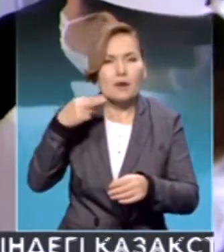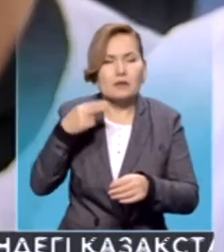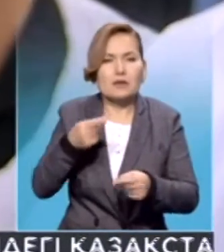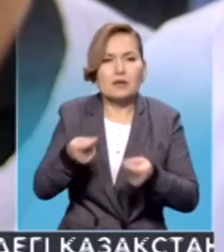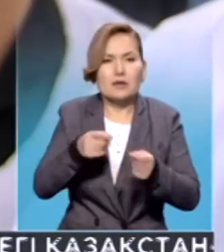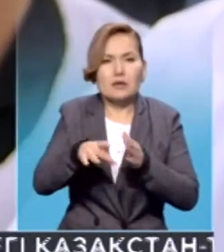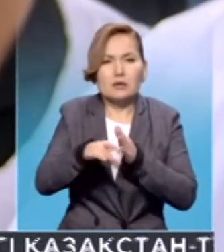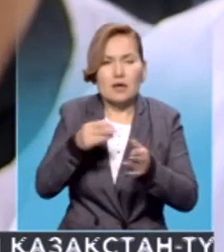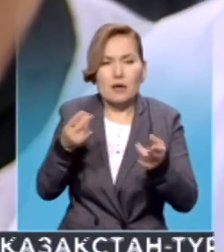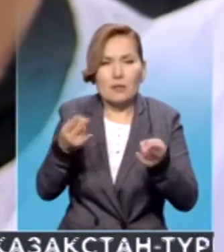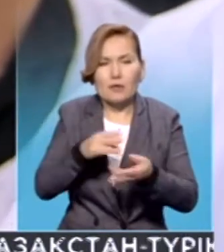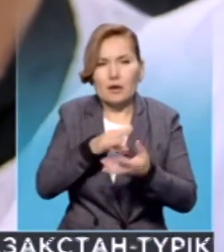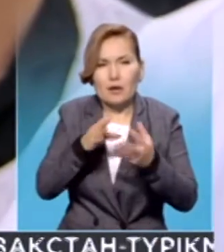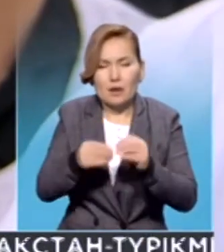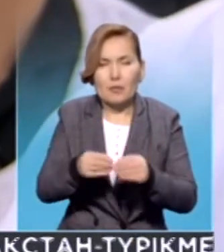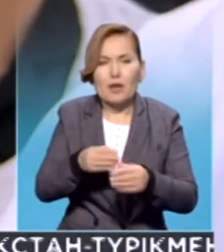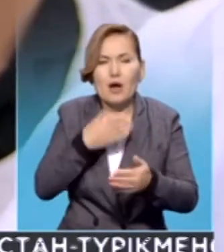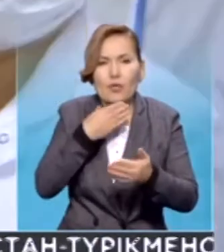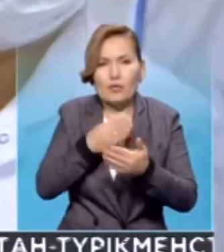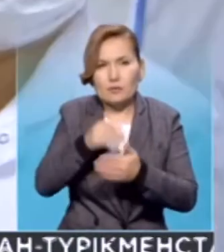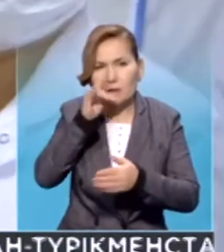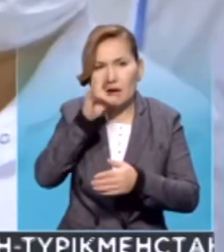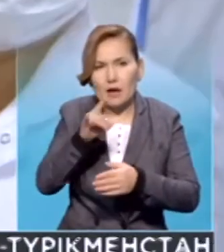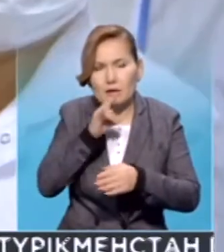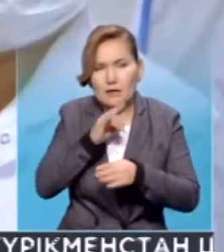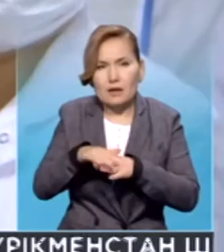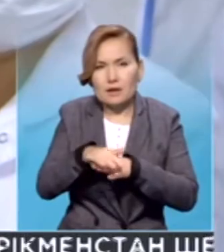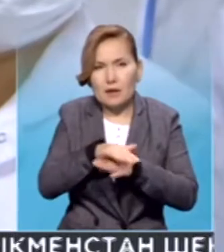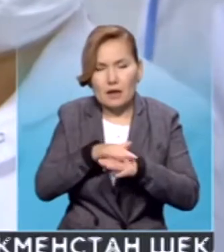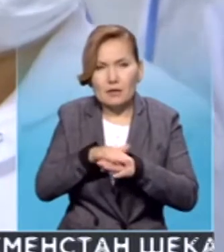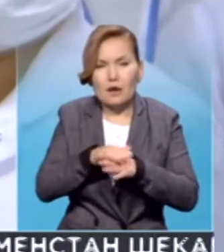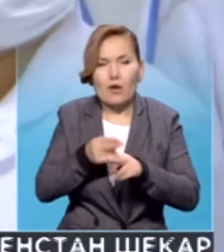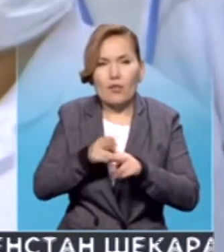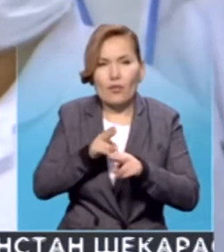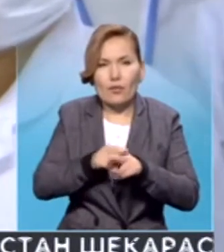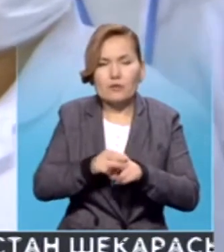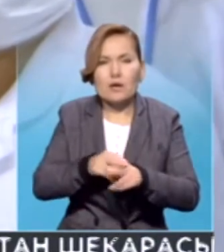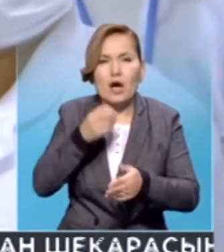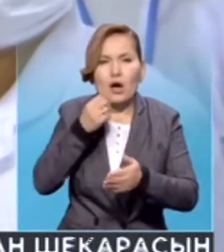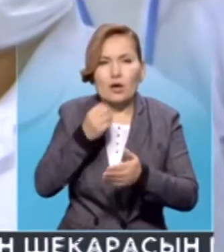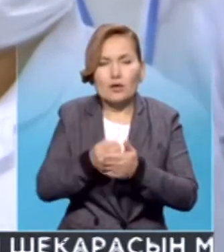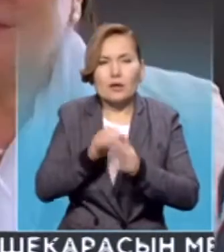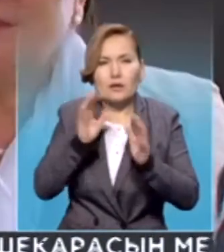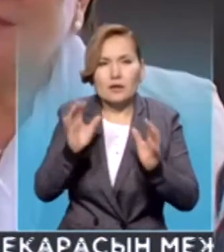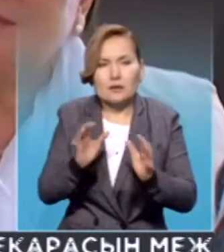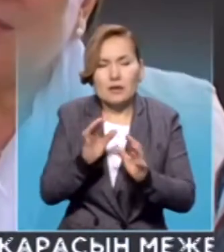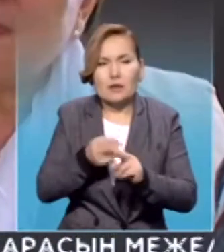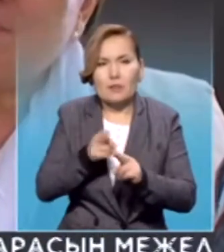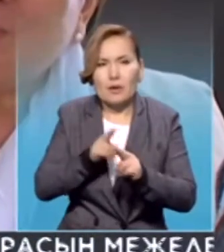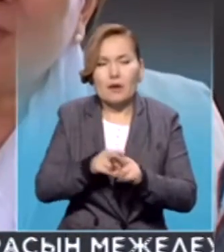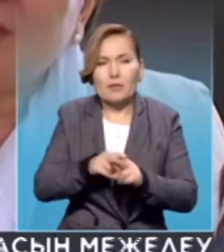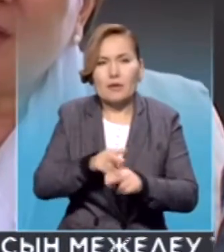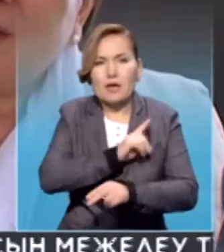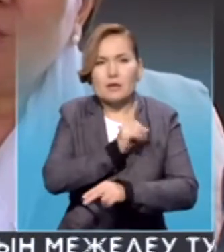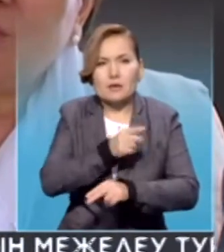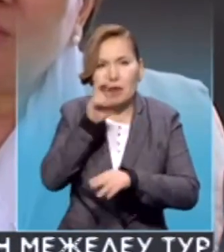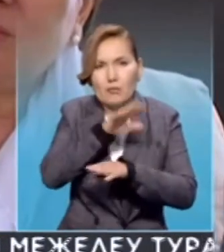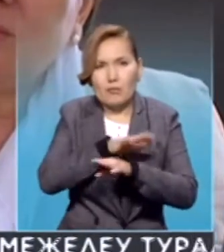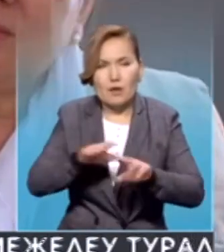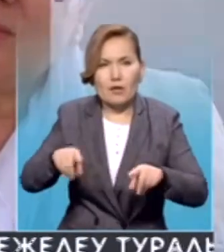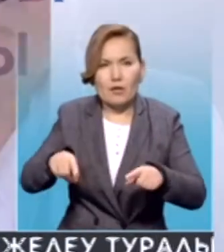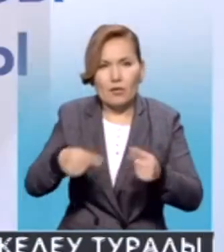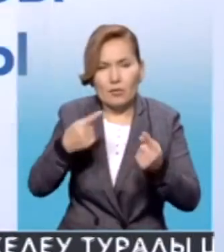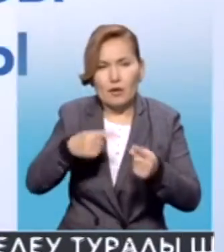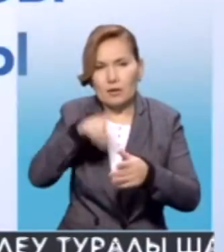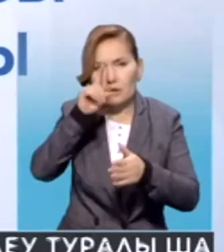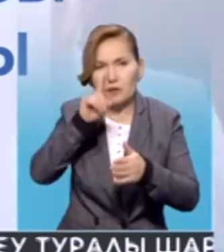керек. Киелі құндылықтарымызды сақтасақ, әрі қарай да біртіндеп өркениетті мықты мемлекет келеміз деп ешбір